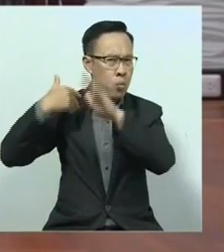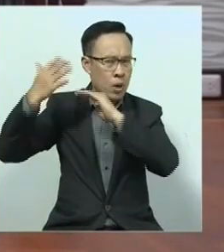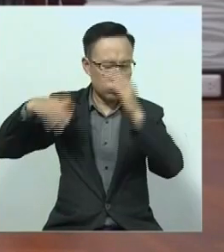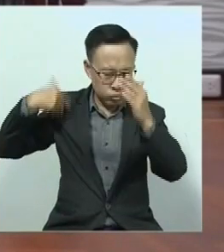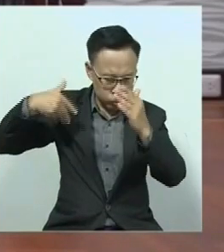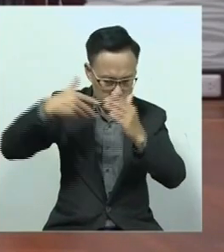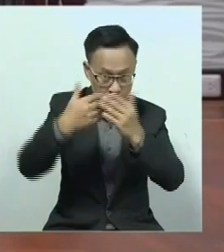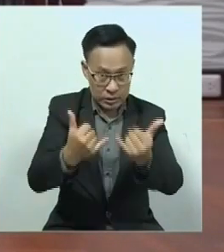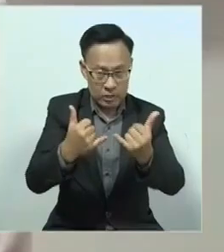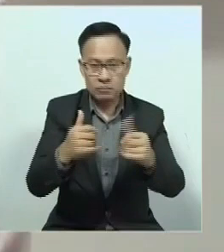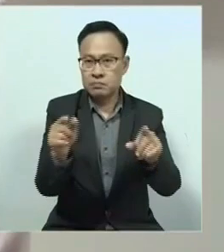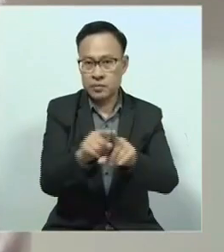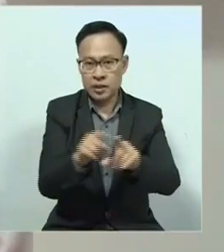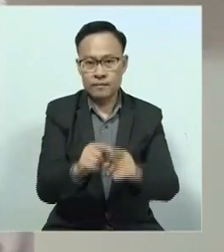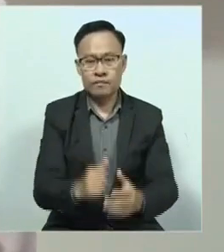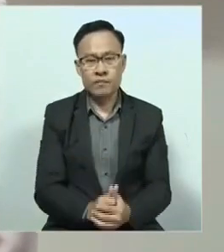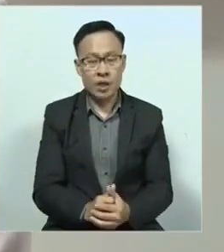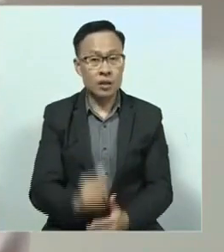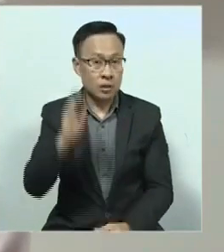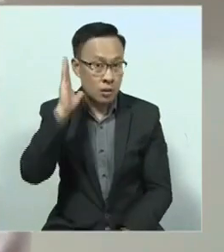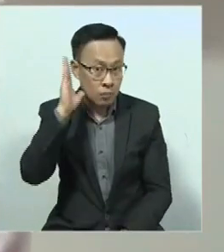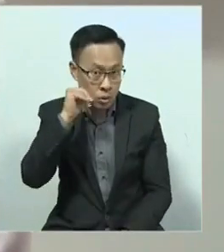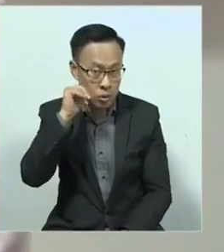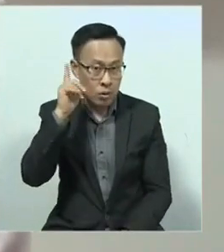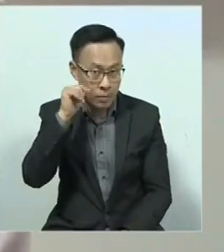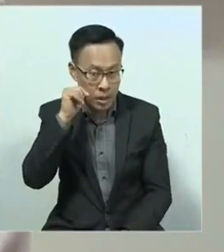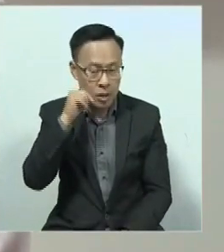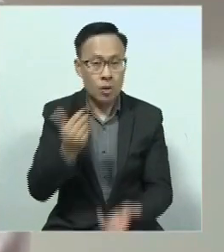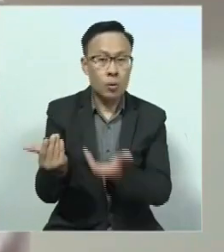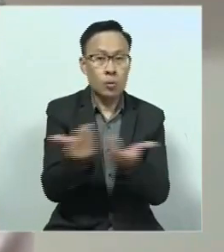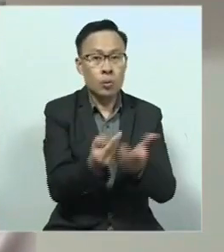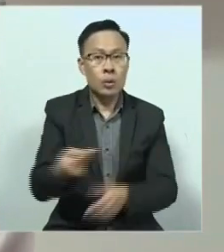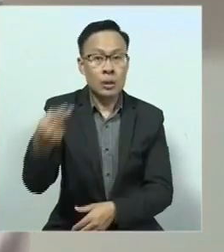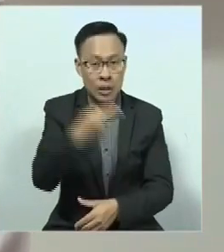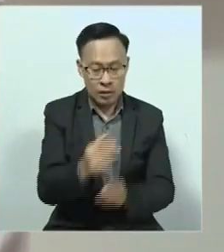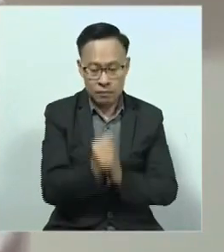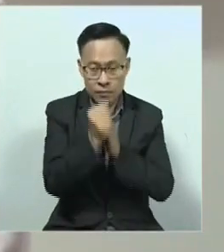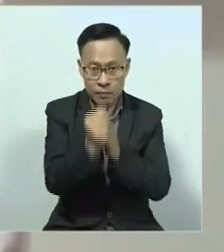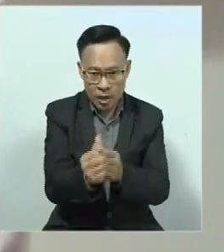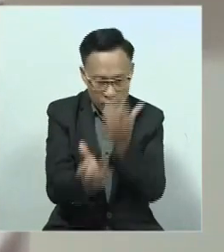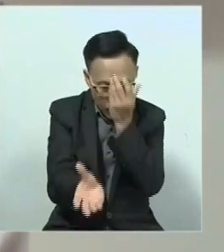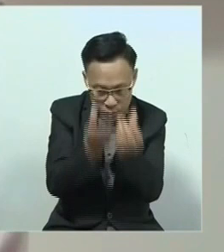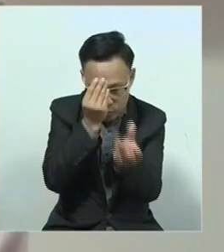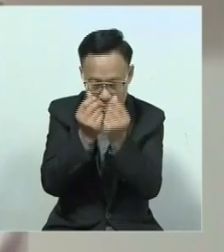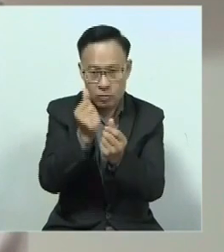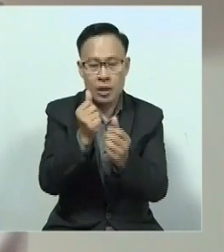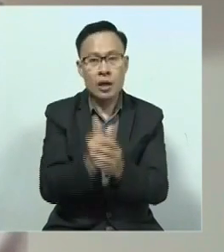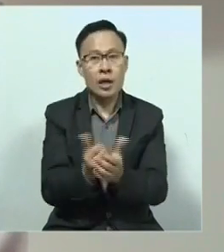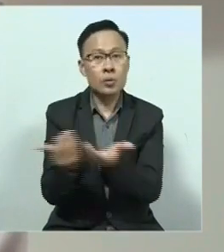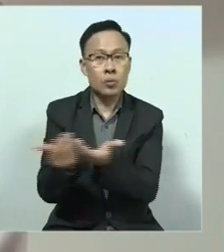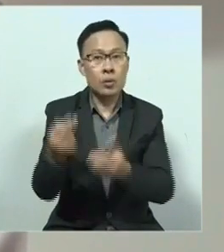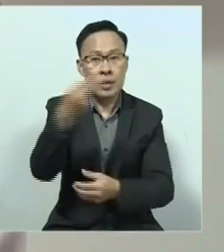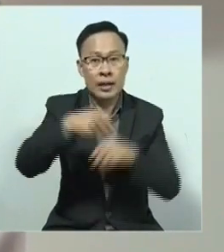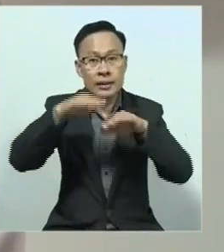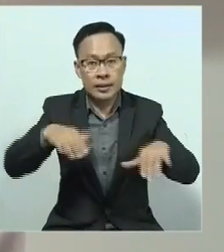แล้วเนี่ยถ้าหากผู้ปกครองถ้าจงลูกจงหลานมาได้ก็จงเอาเขามามาให้เห็นความสวยง